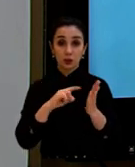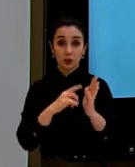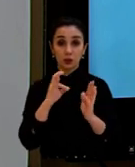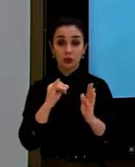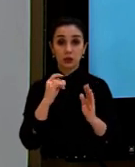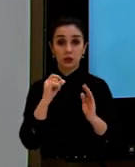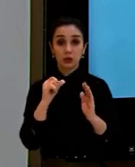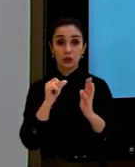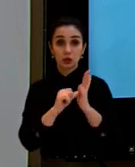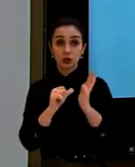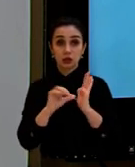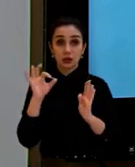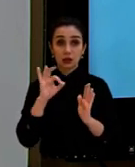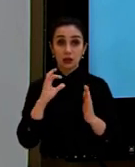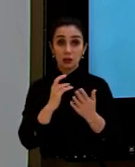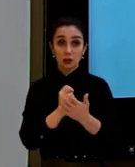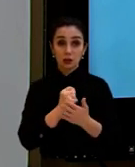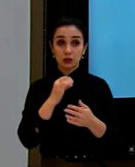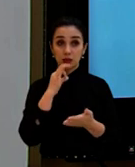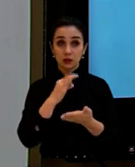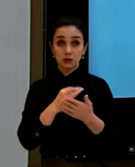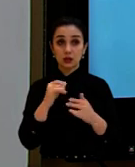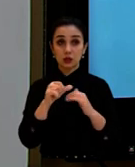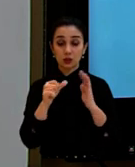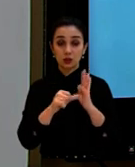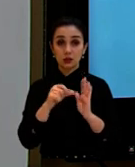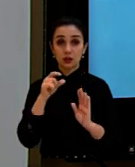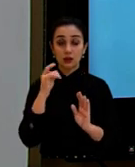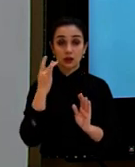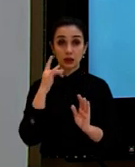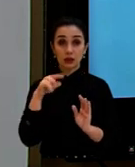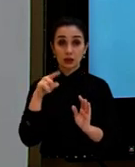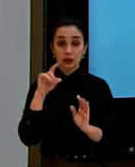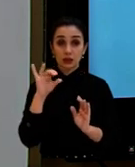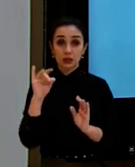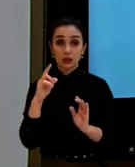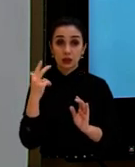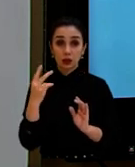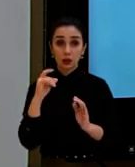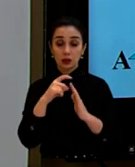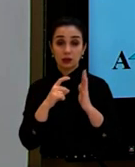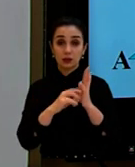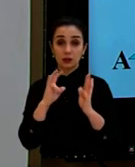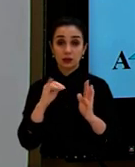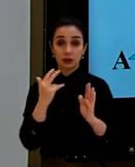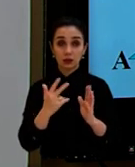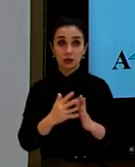синус 60 градусов. Получаем ответ. 16 корней из 3 разделить на